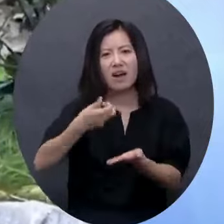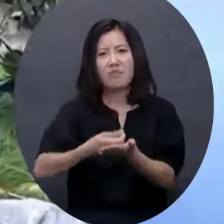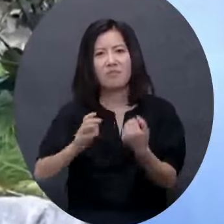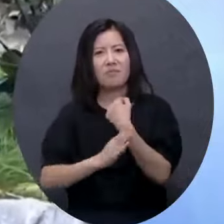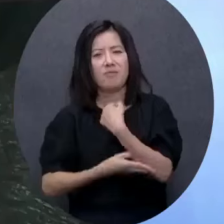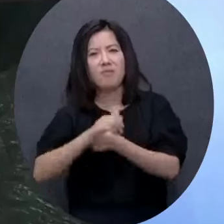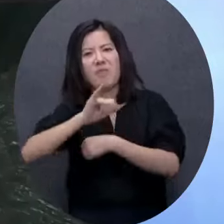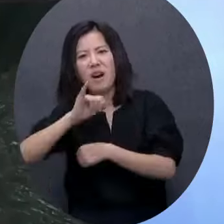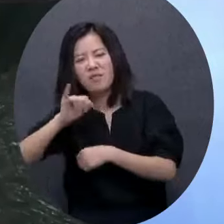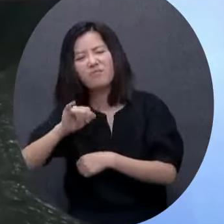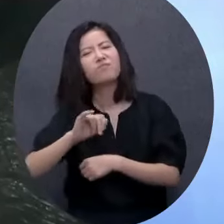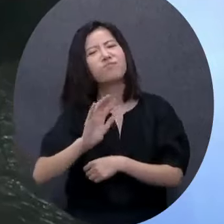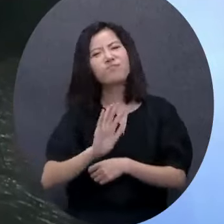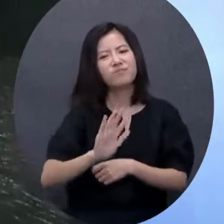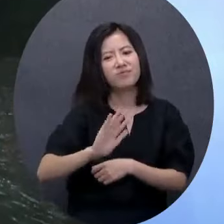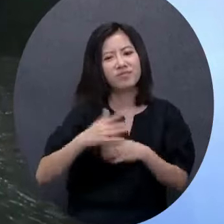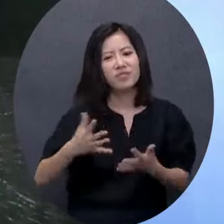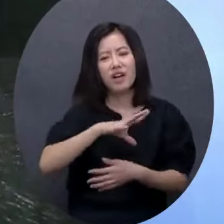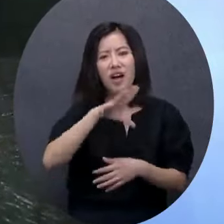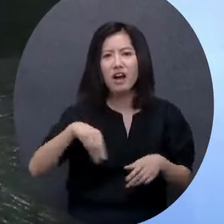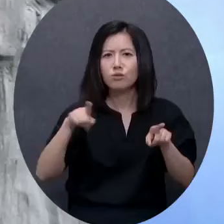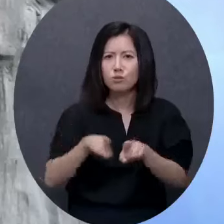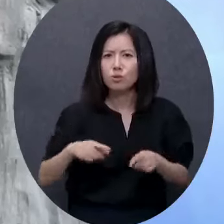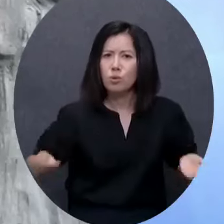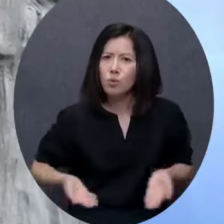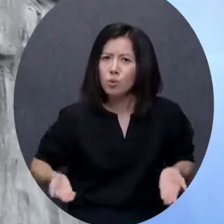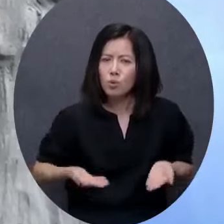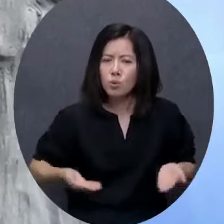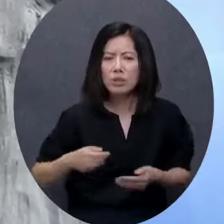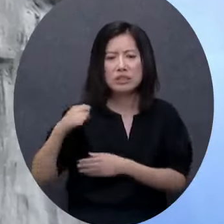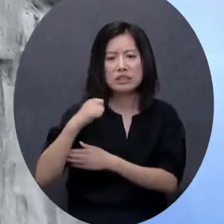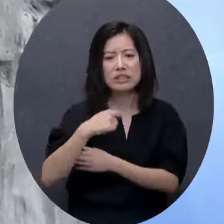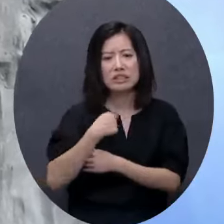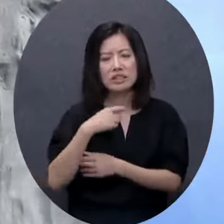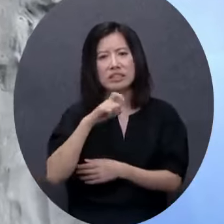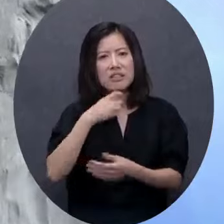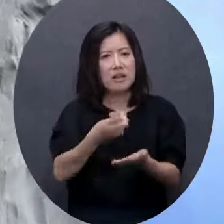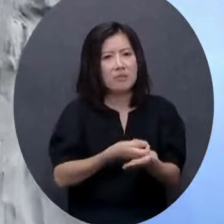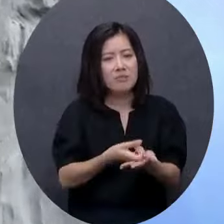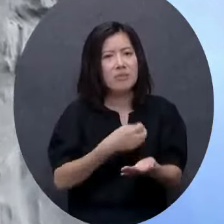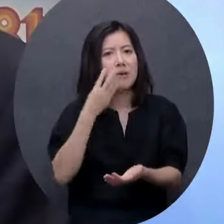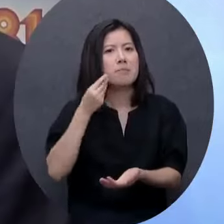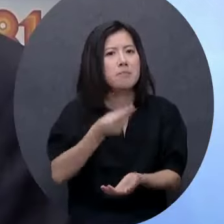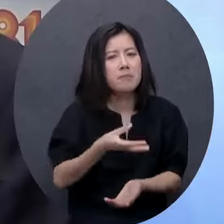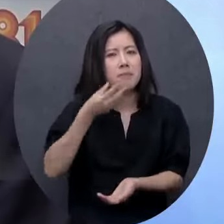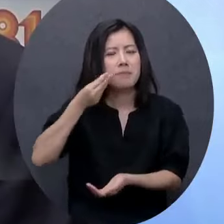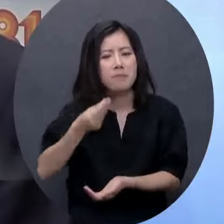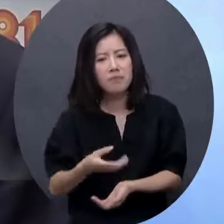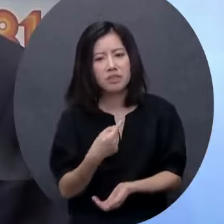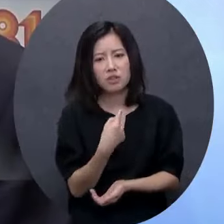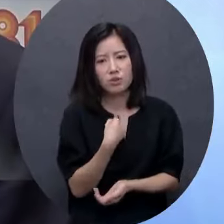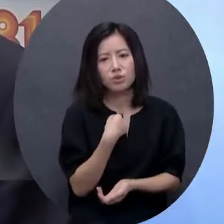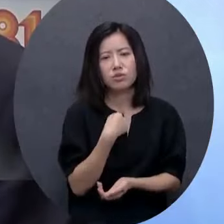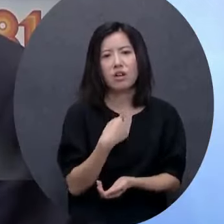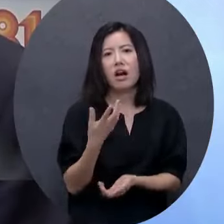呢個方面咧，其實係大家要共同去推動咧，有啲嘢咧其實係要拆牆鬆綁咧，令到嗰、那個